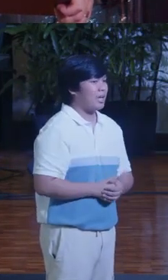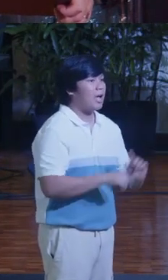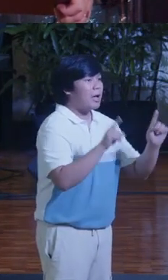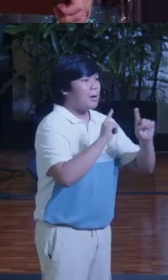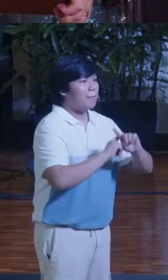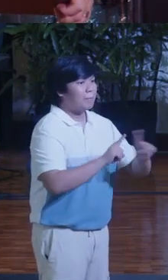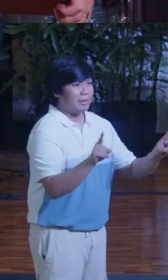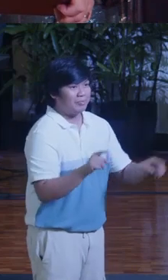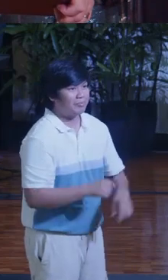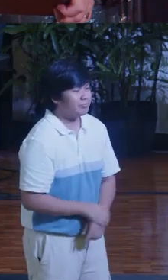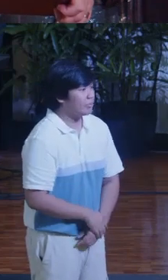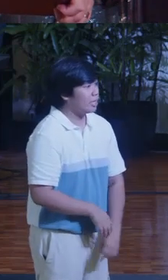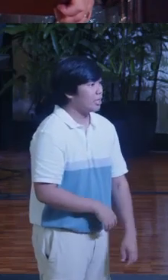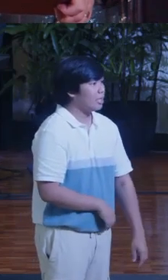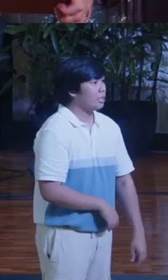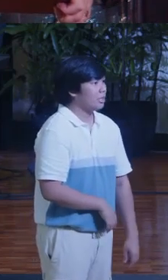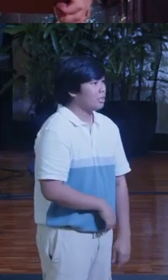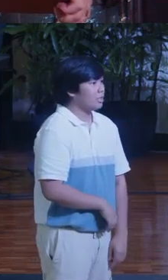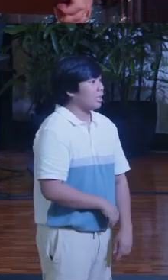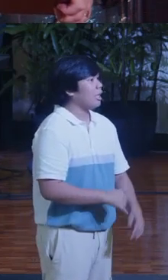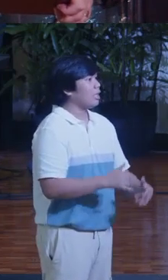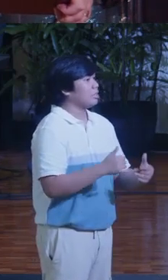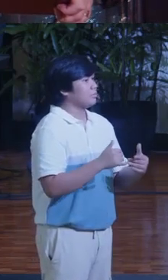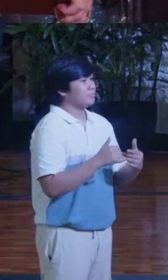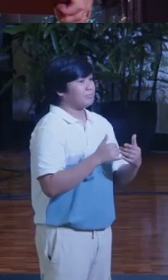Pero binuhay ng Panginoon ang kanilang